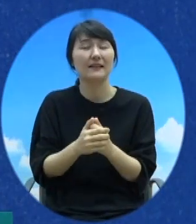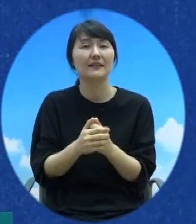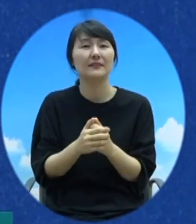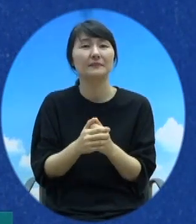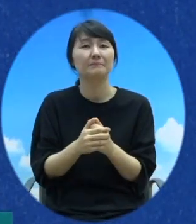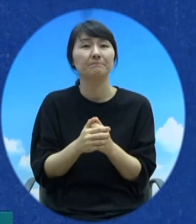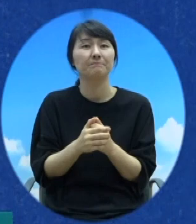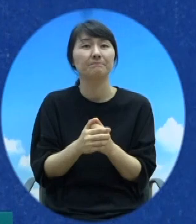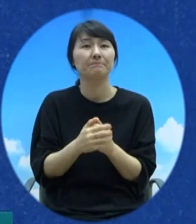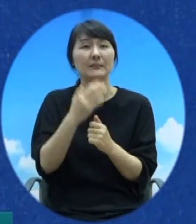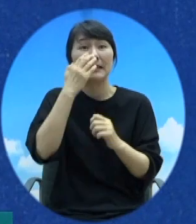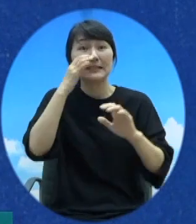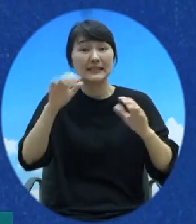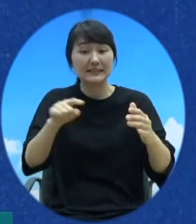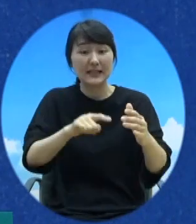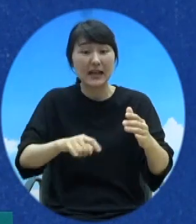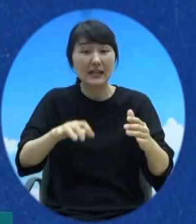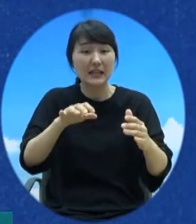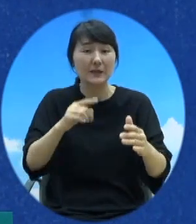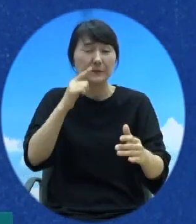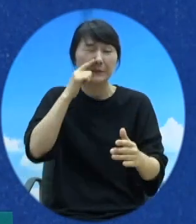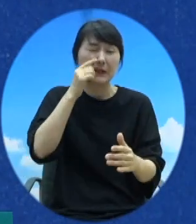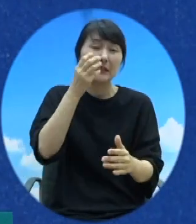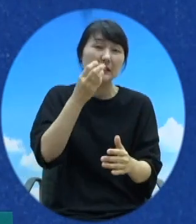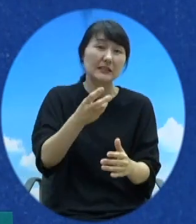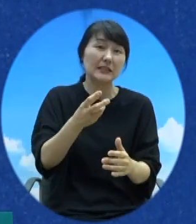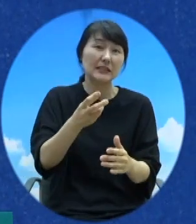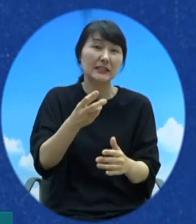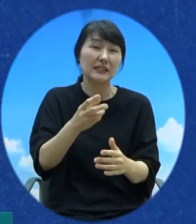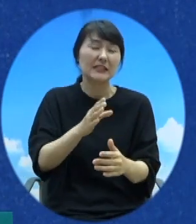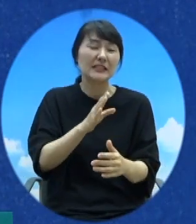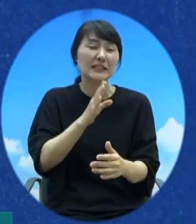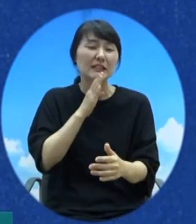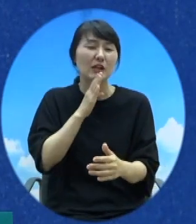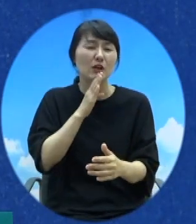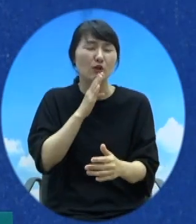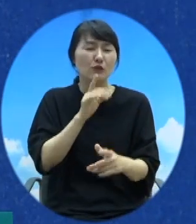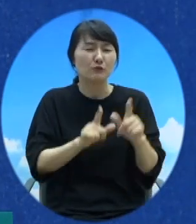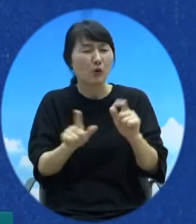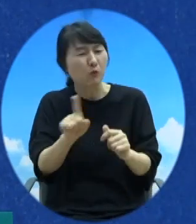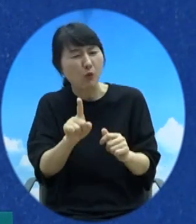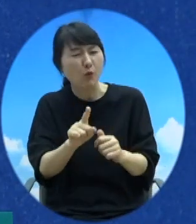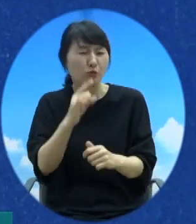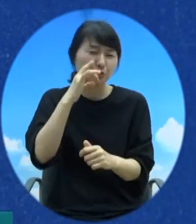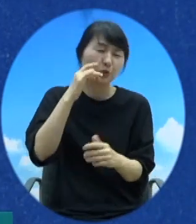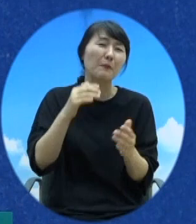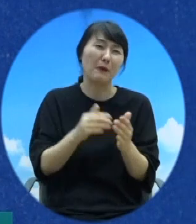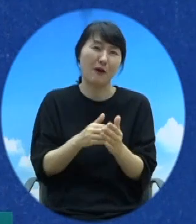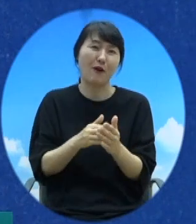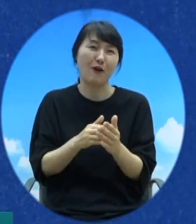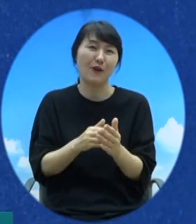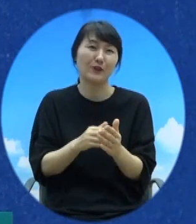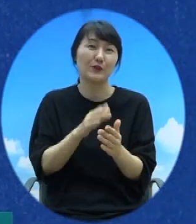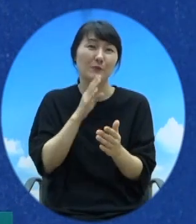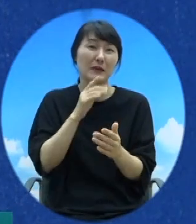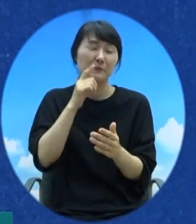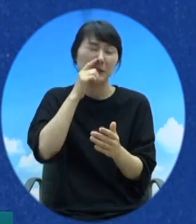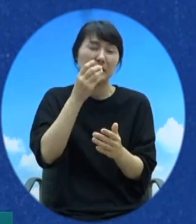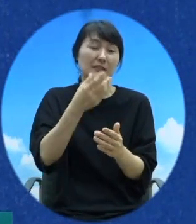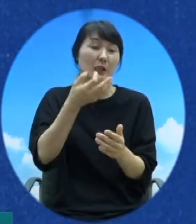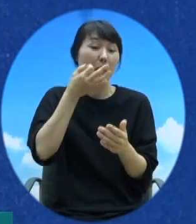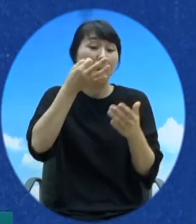무엇보다도 이스라엘의 겨자씨가 어떤지가 참 궁금했고요. 그래서 가이드가 그 겨자씨를 저희들에게